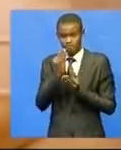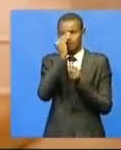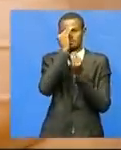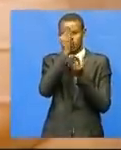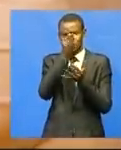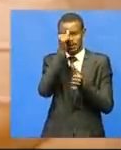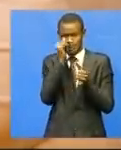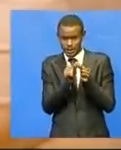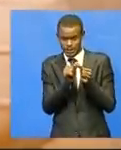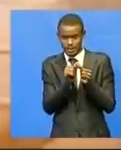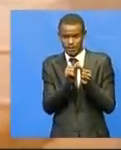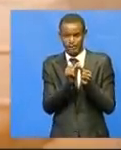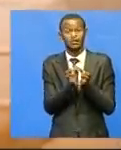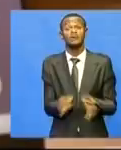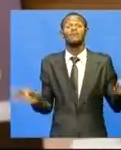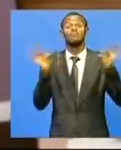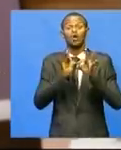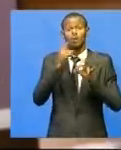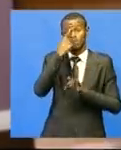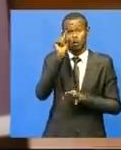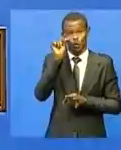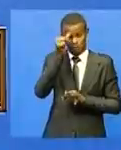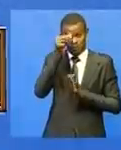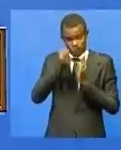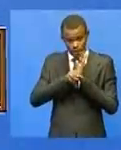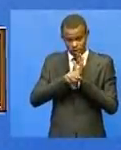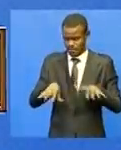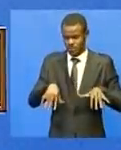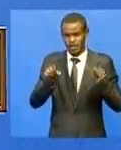la nécessité pour le gouvernement d'adopter